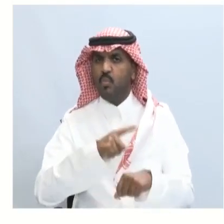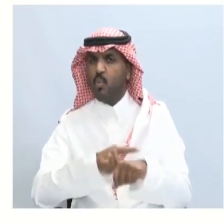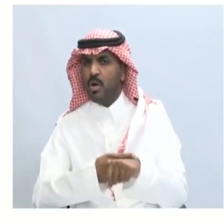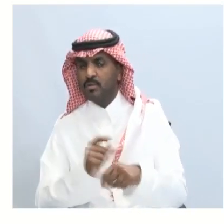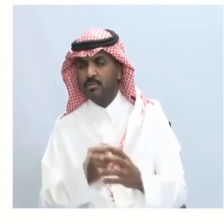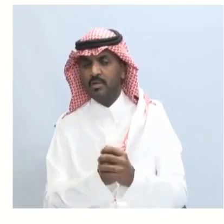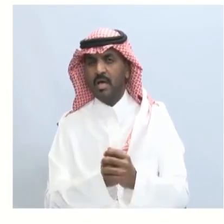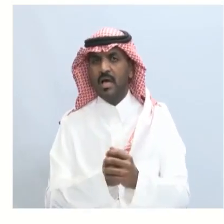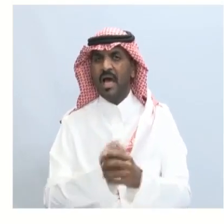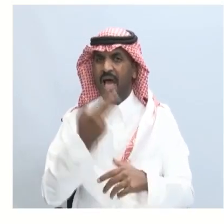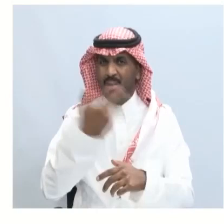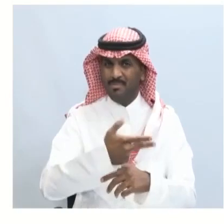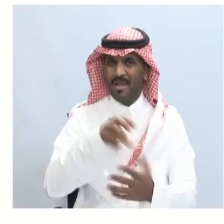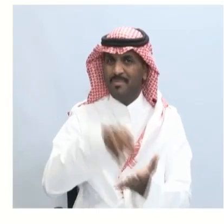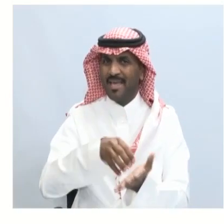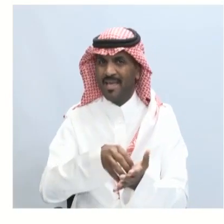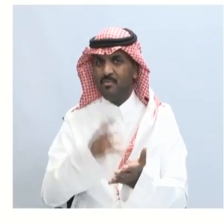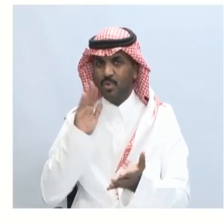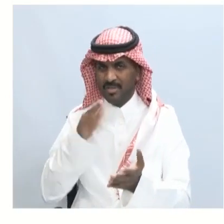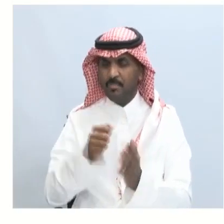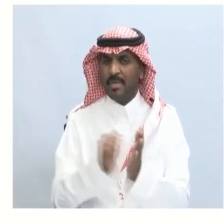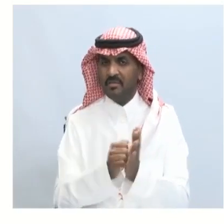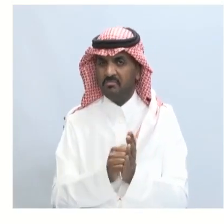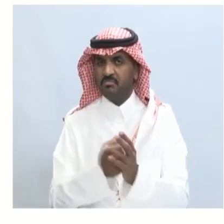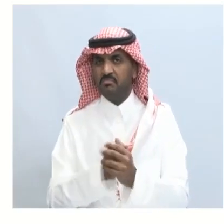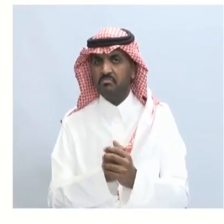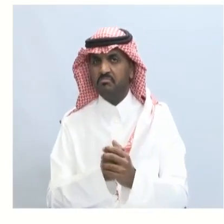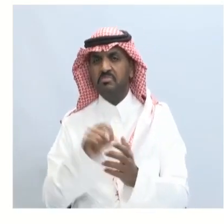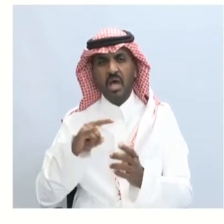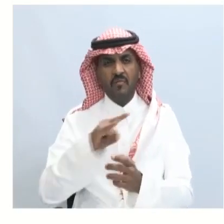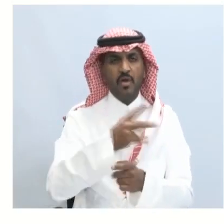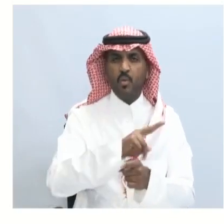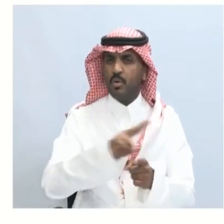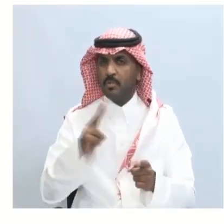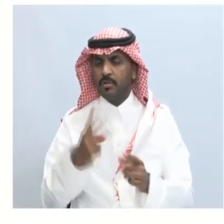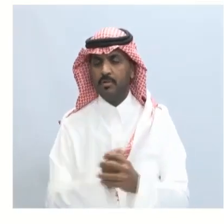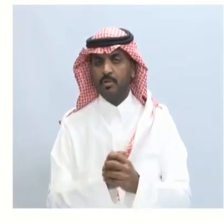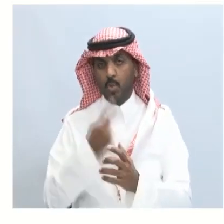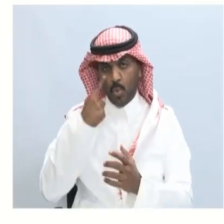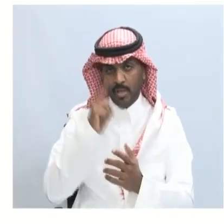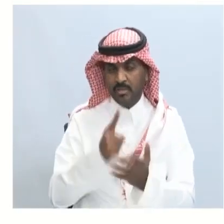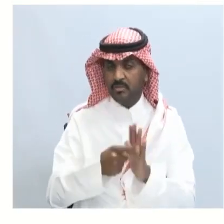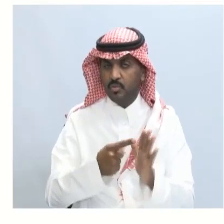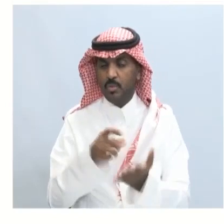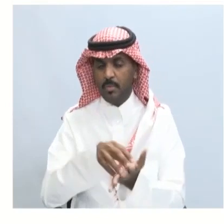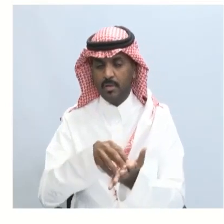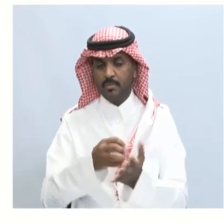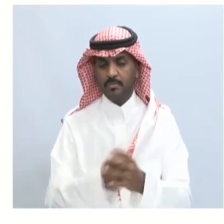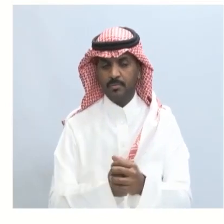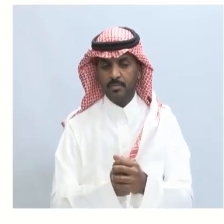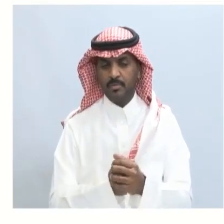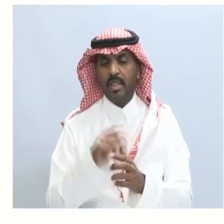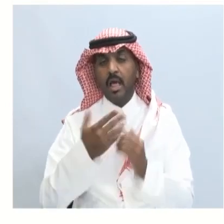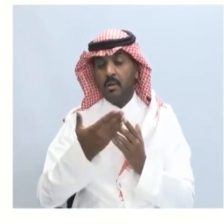غاب عن هذا المكان المعتاد بصفه مؤقته فاننا سنحدد ان مكانه